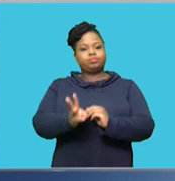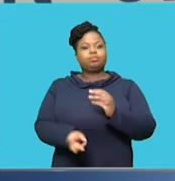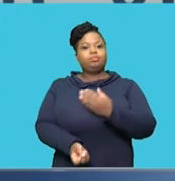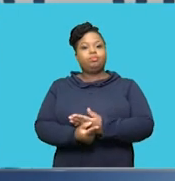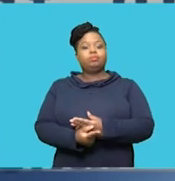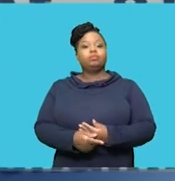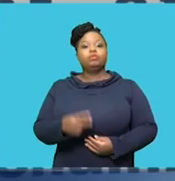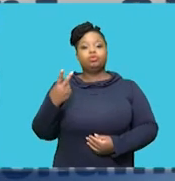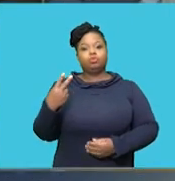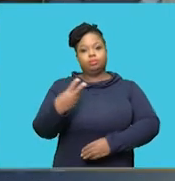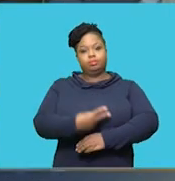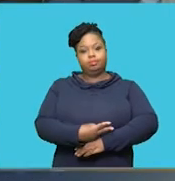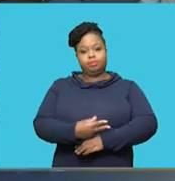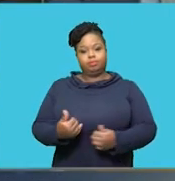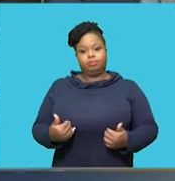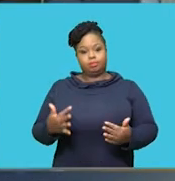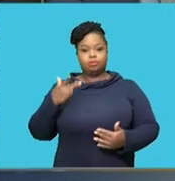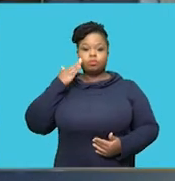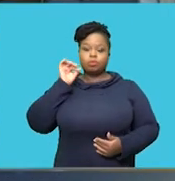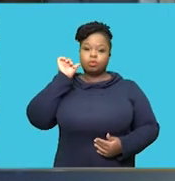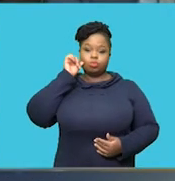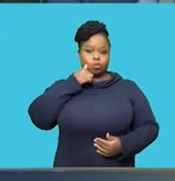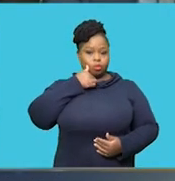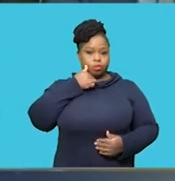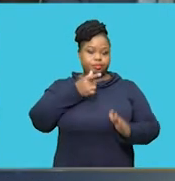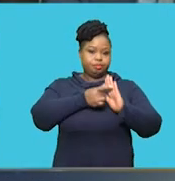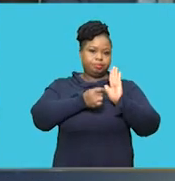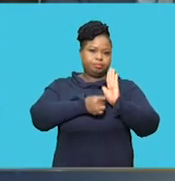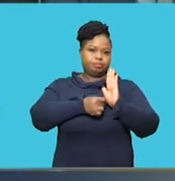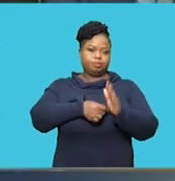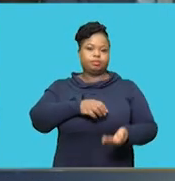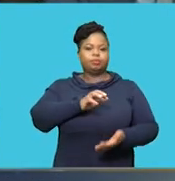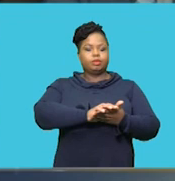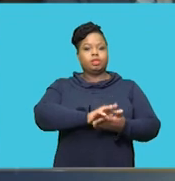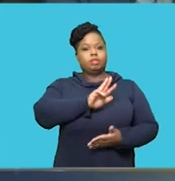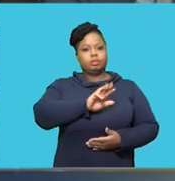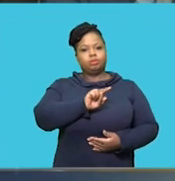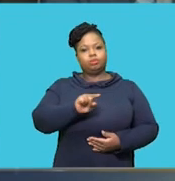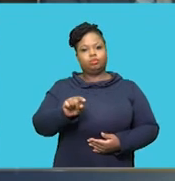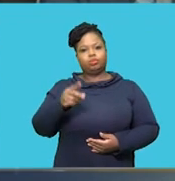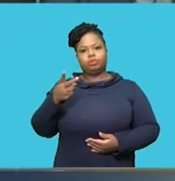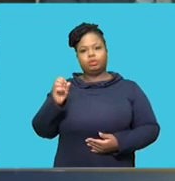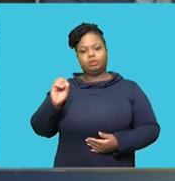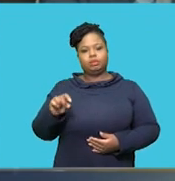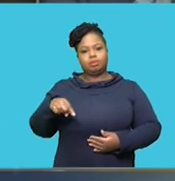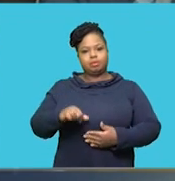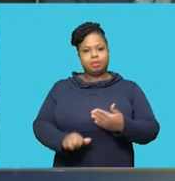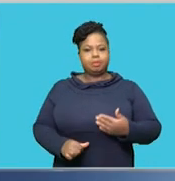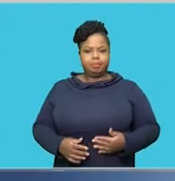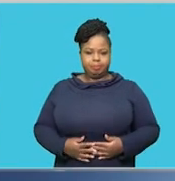uthathe izinsuku ezimbili kusukela kusasa zeyishumi neshakalolunye nomhlazi ngamashumi amabili